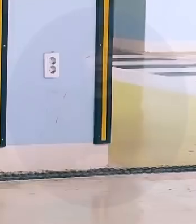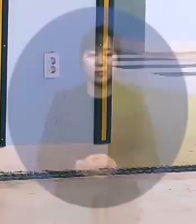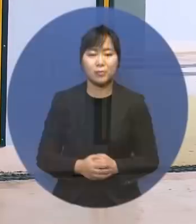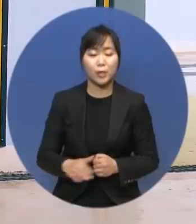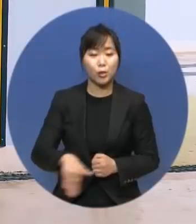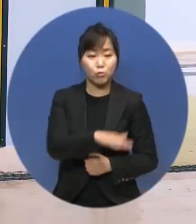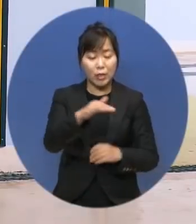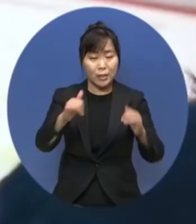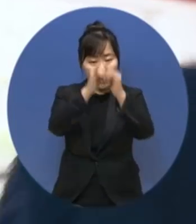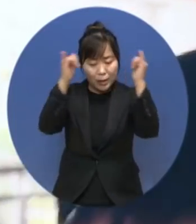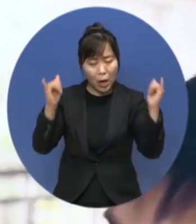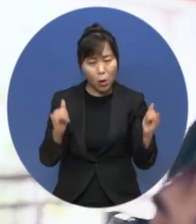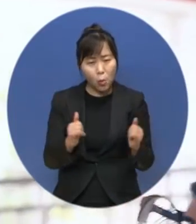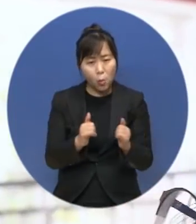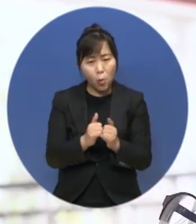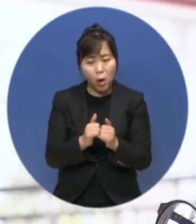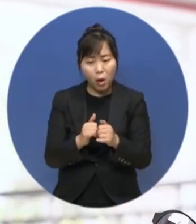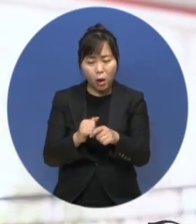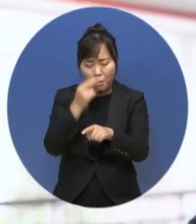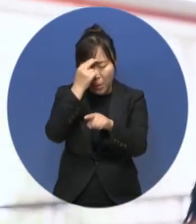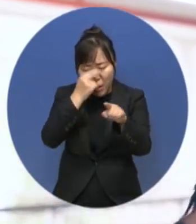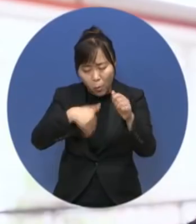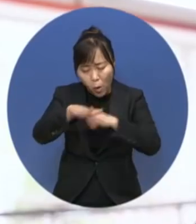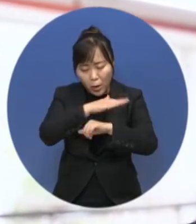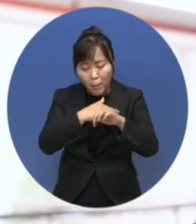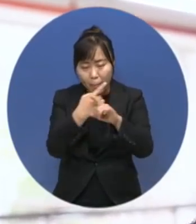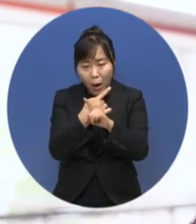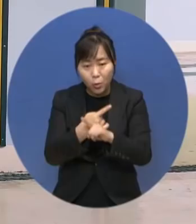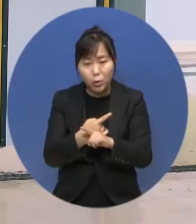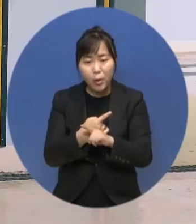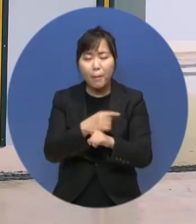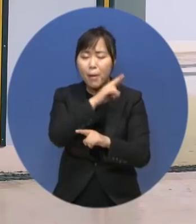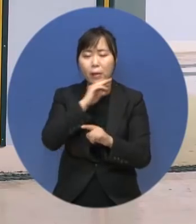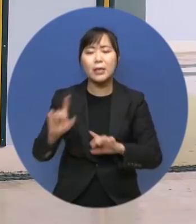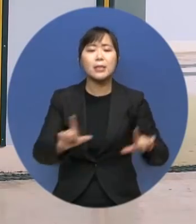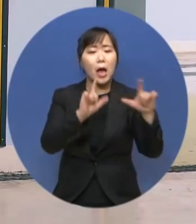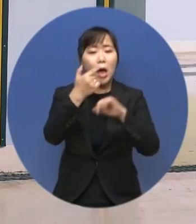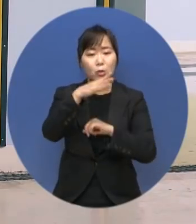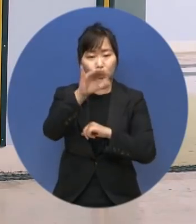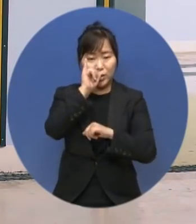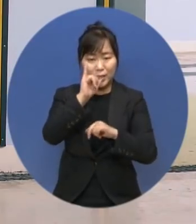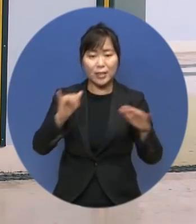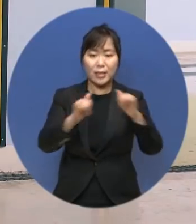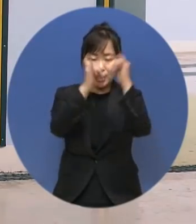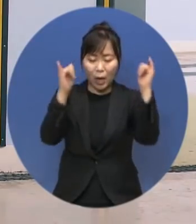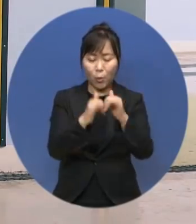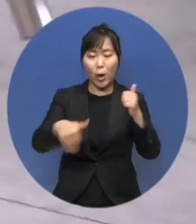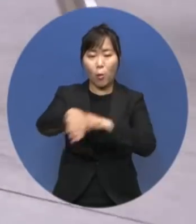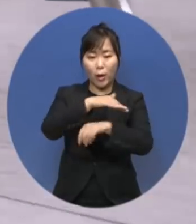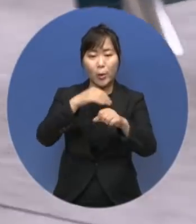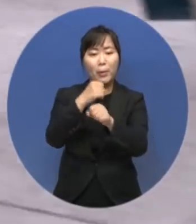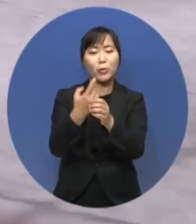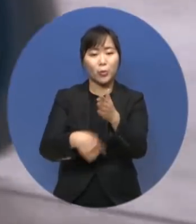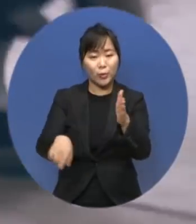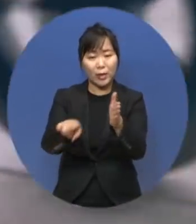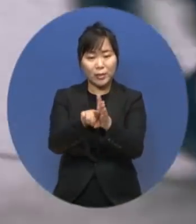우리 사회의 물리적 환경을 개선하고 누구나 편리하게 생활할 수 있는 사회 환경을 만들기